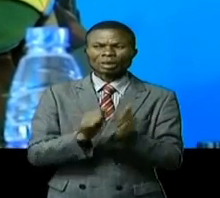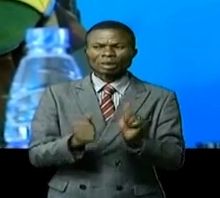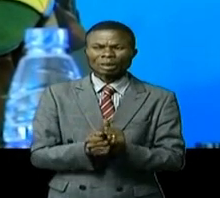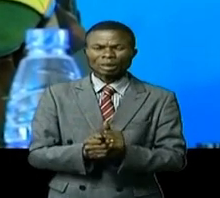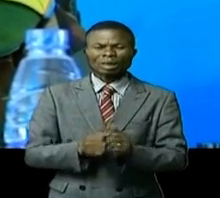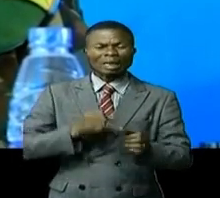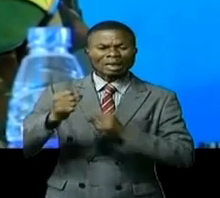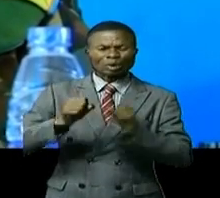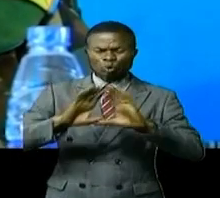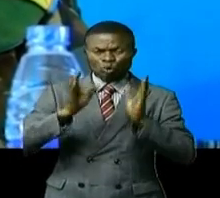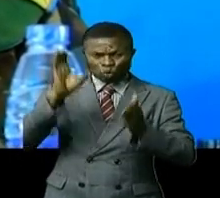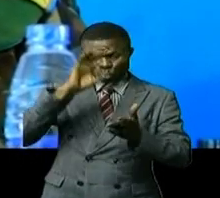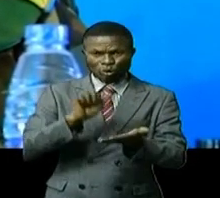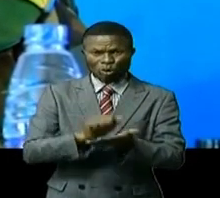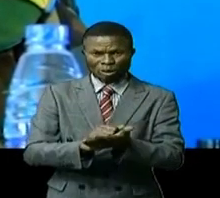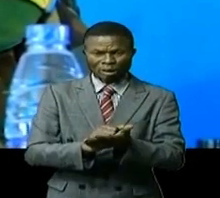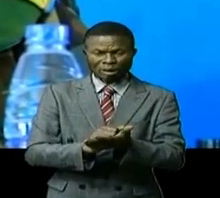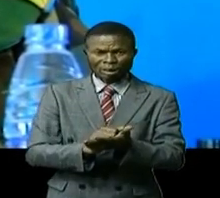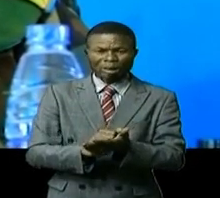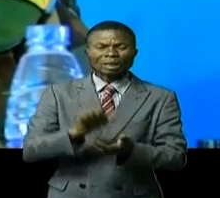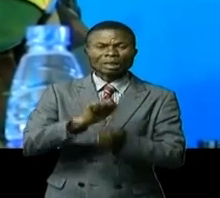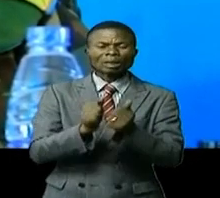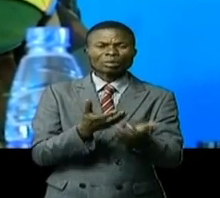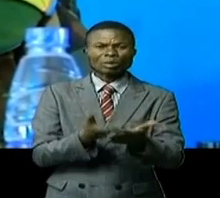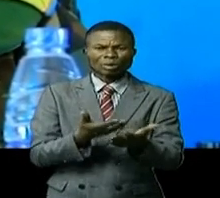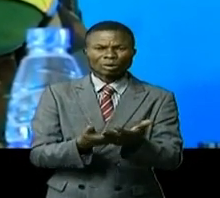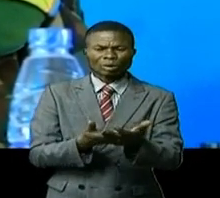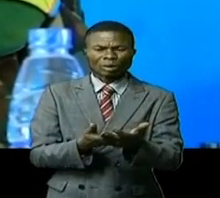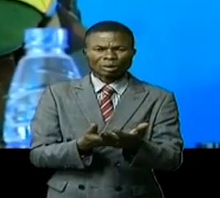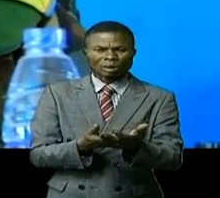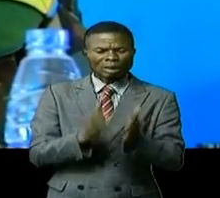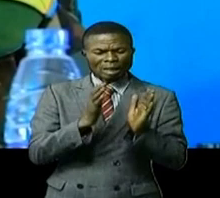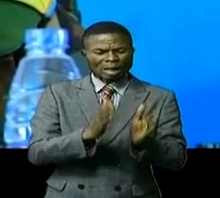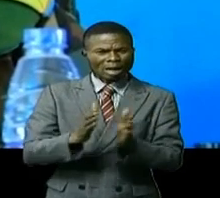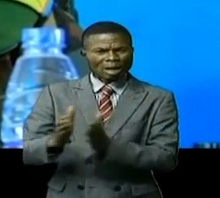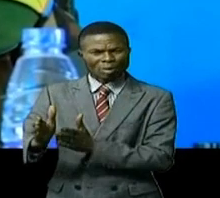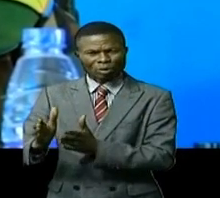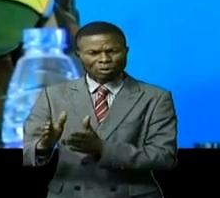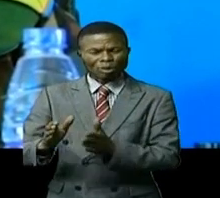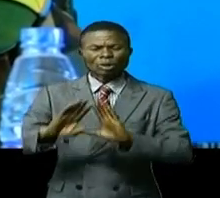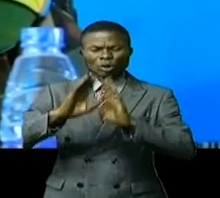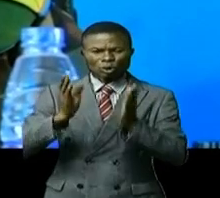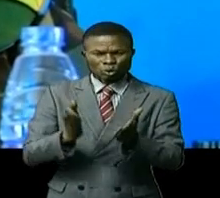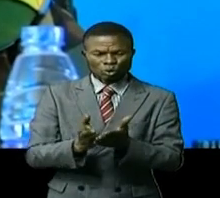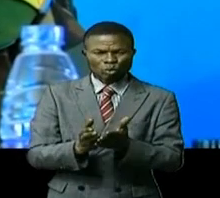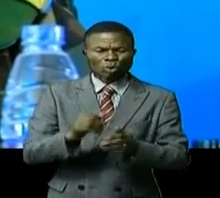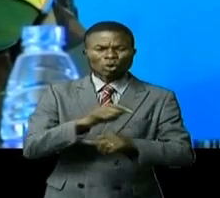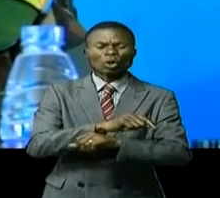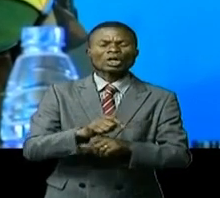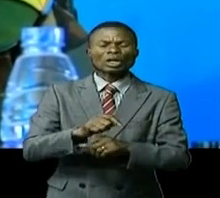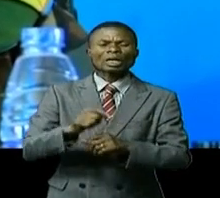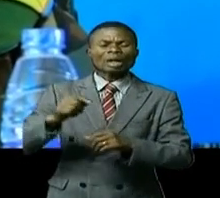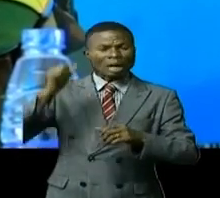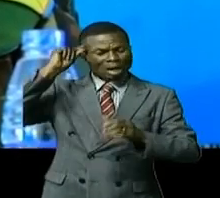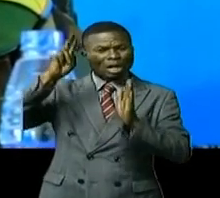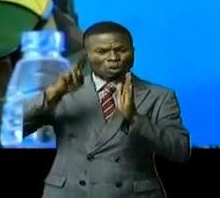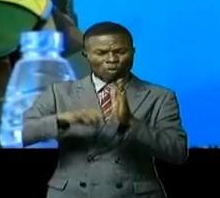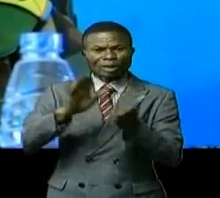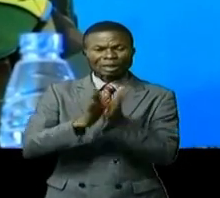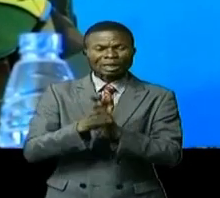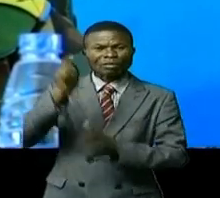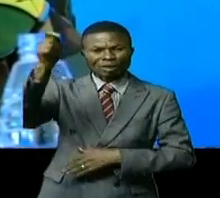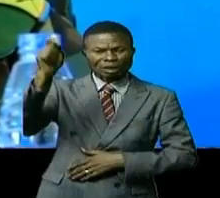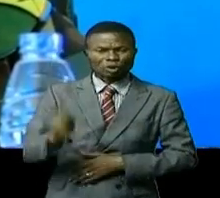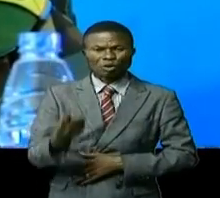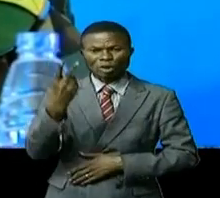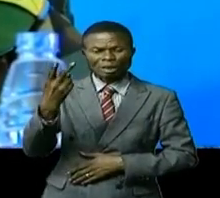de bataille, raison pour laquelle il a proclamé l'état de siège dans les provinces de